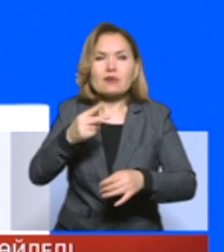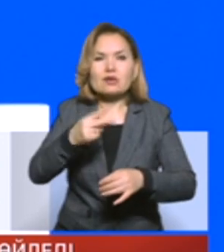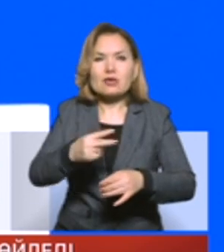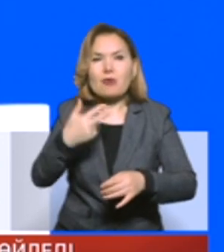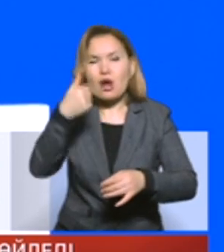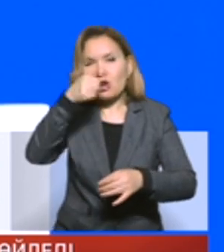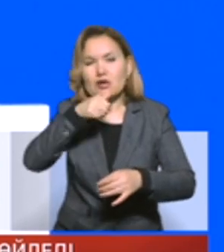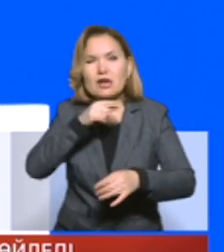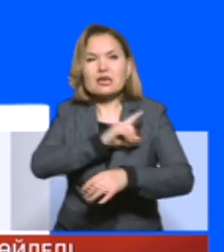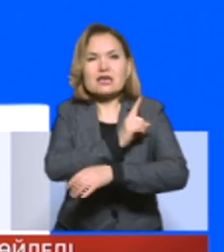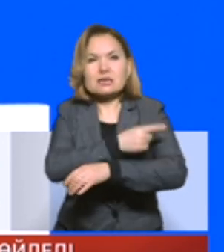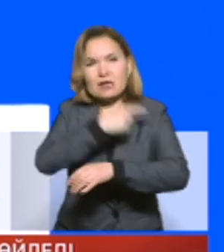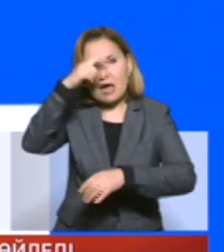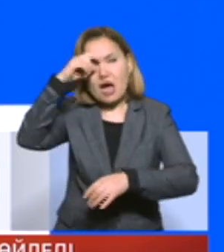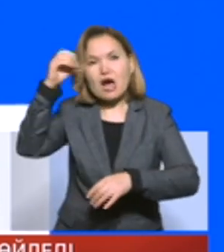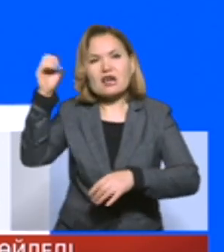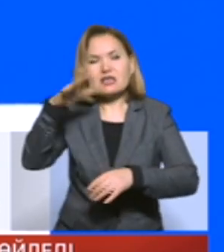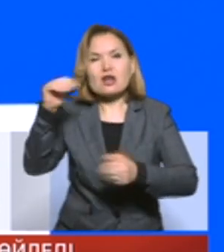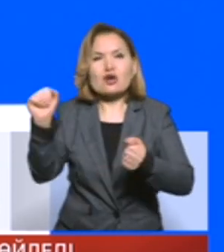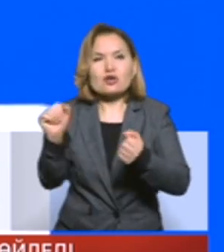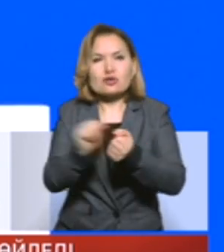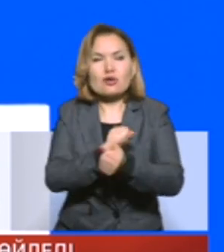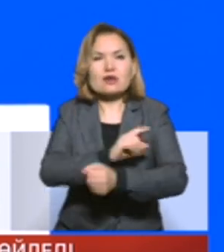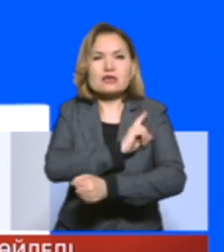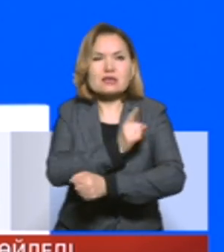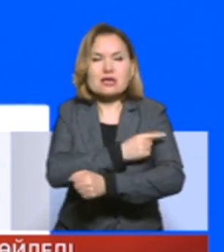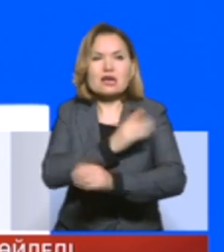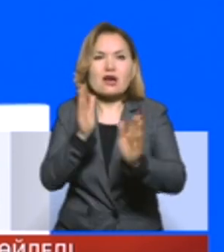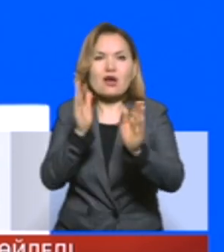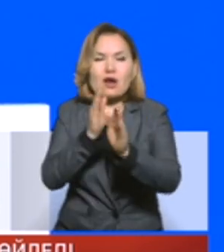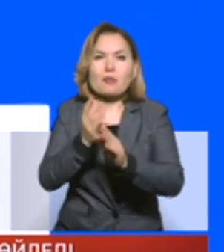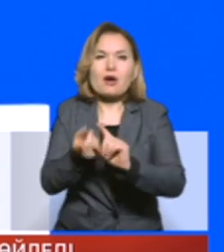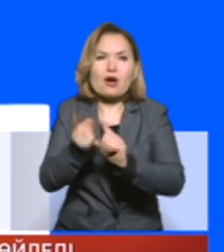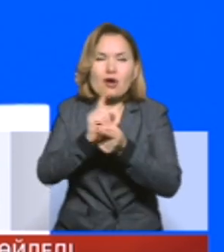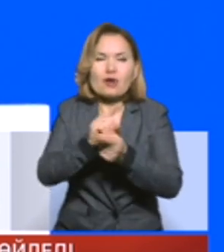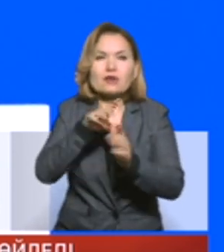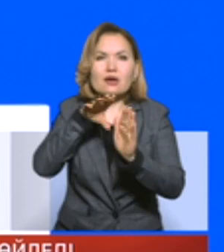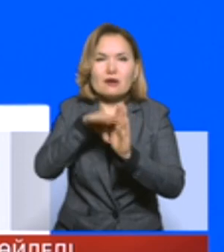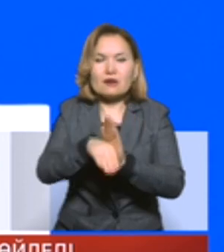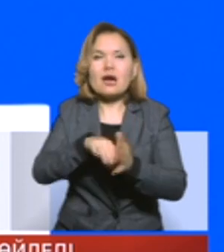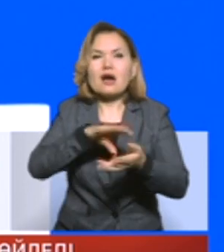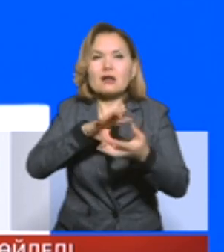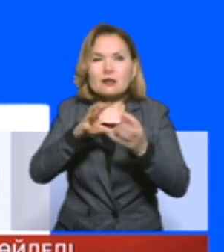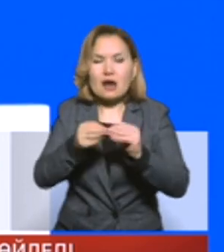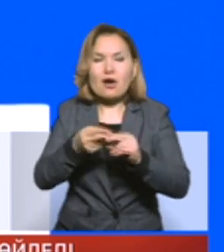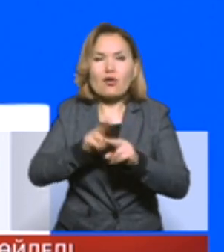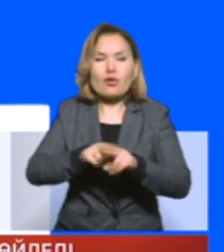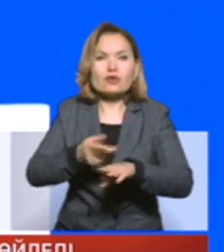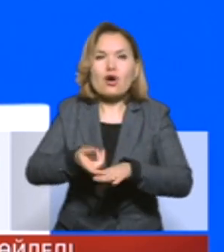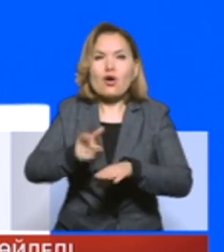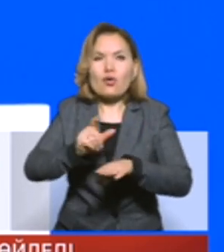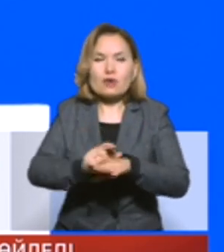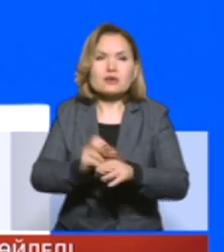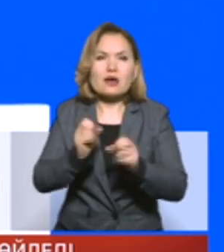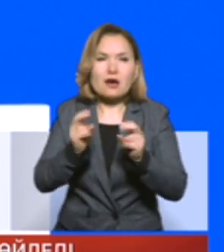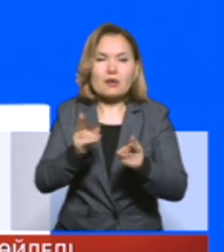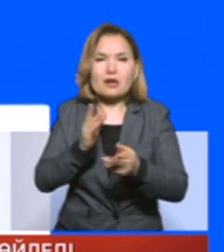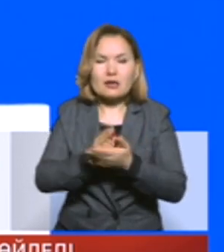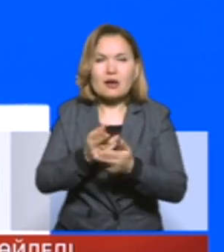болды. Бұл климаттық дағдарыстың қаншалықты жылдан болғанын көрсетеді. Қатты отыннан бас тартуға қатысты тарихи шешімге қол